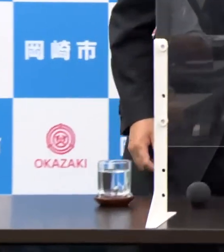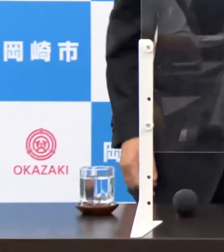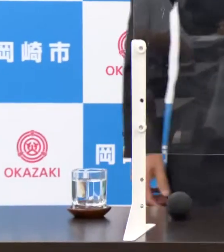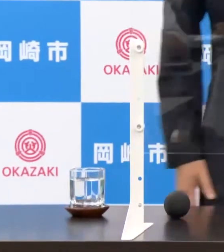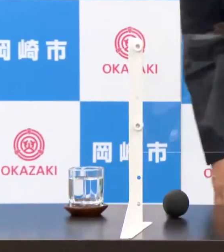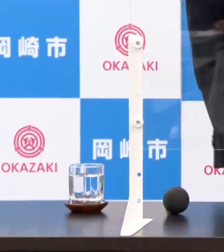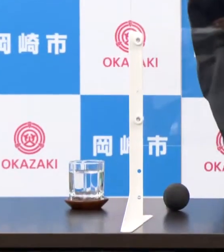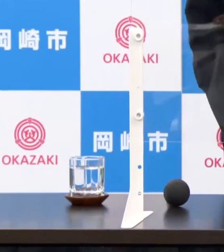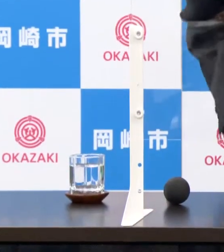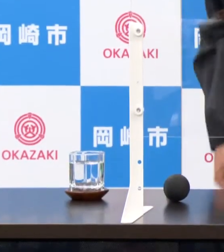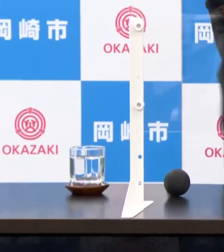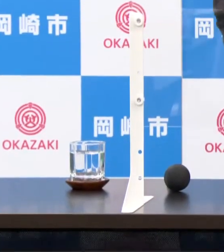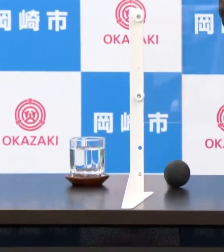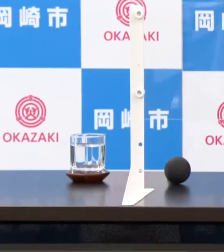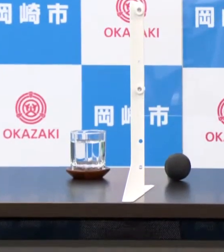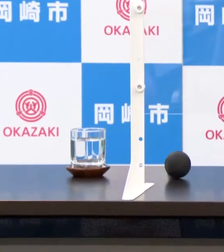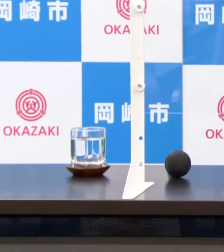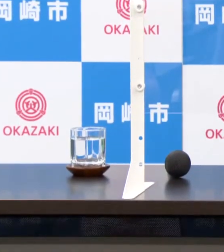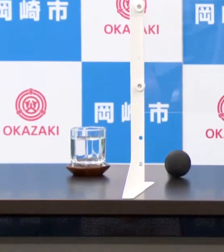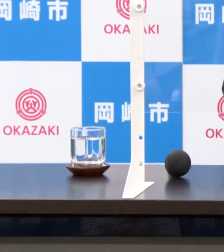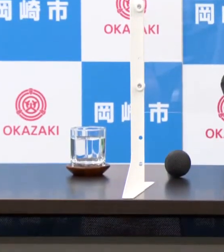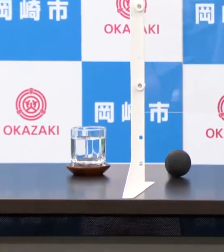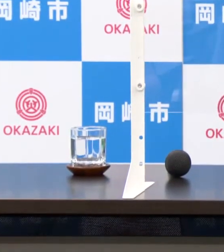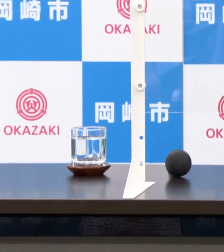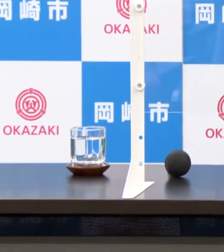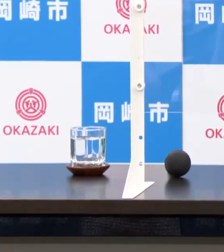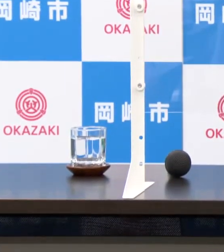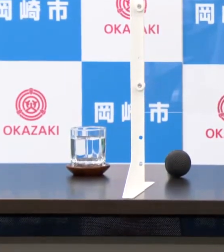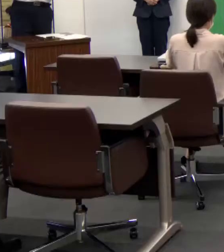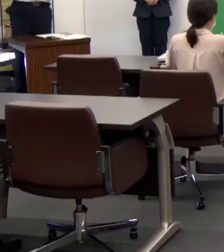open playing it